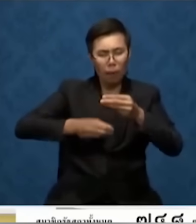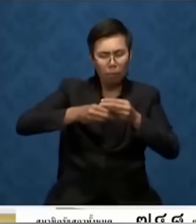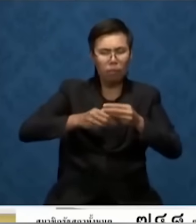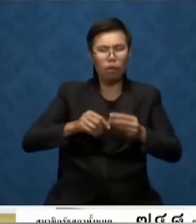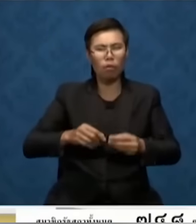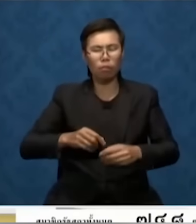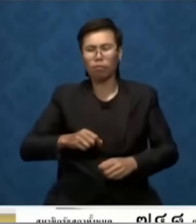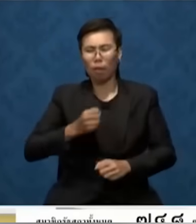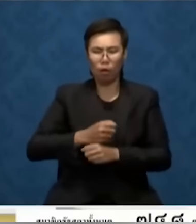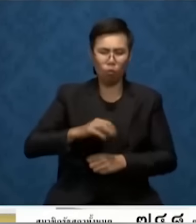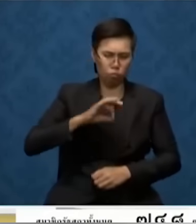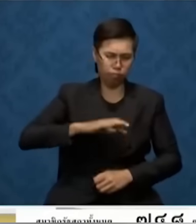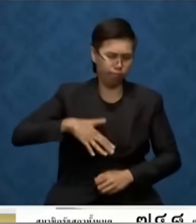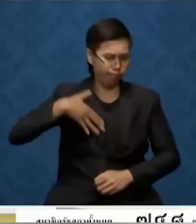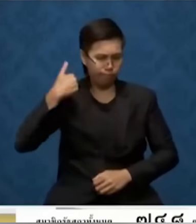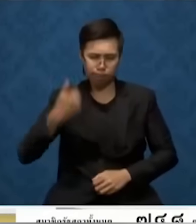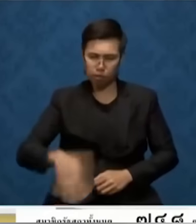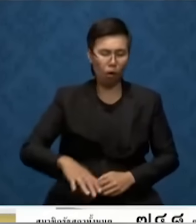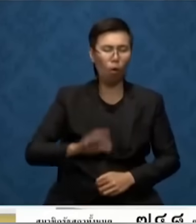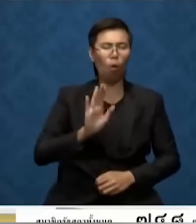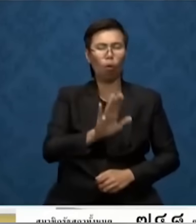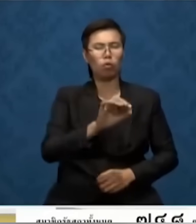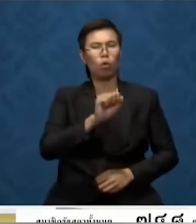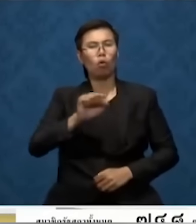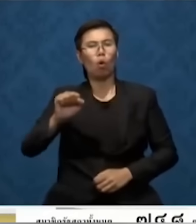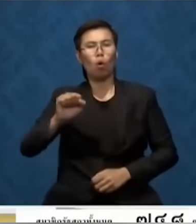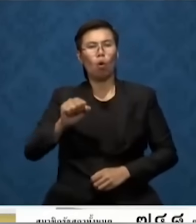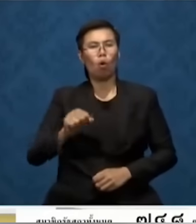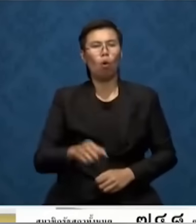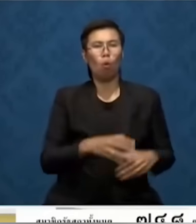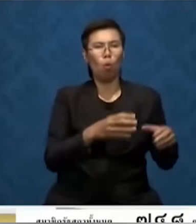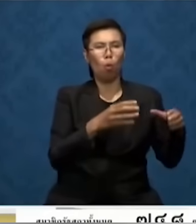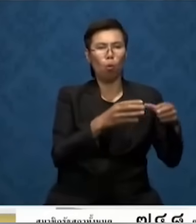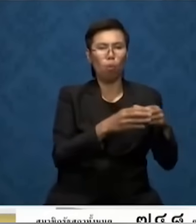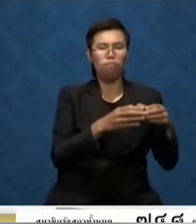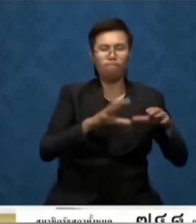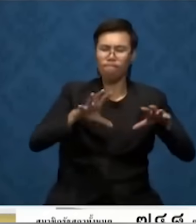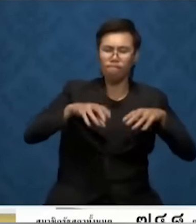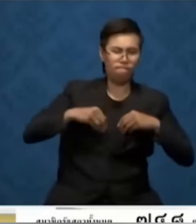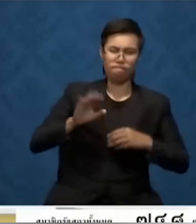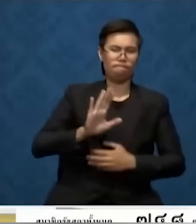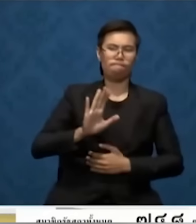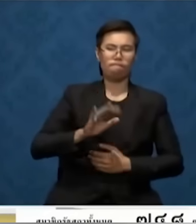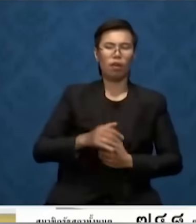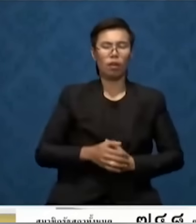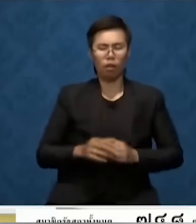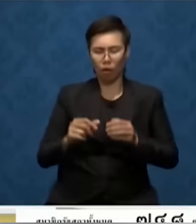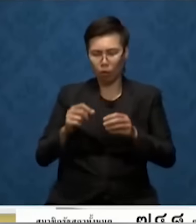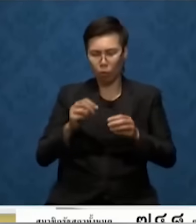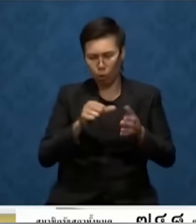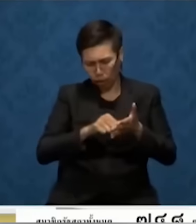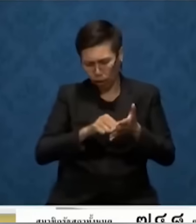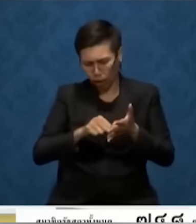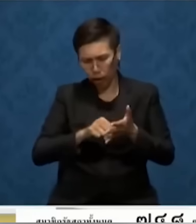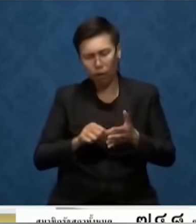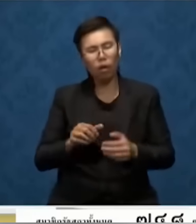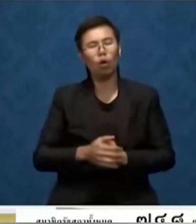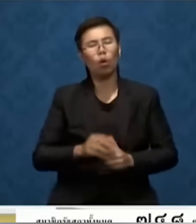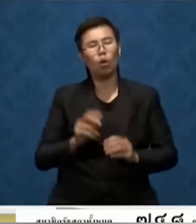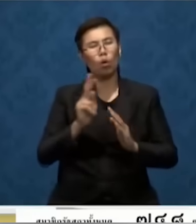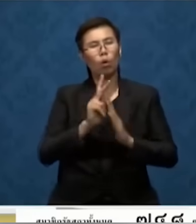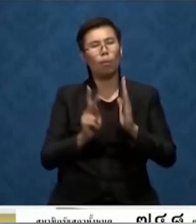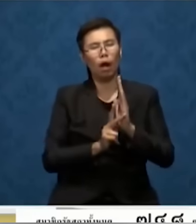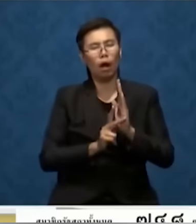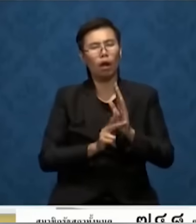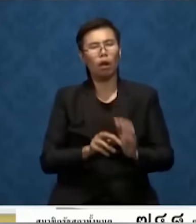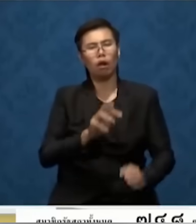ไม่สบายใจของเพื่อนสมาชิกสภาผู้แทนราษฎรฝั่งที่ไม่เห็นด้วยกับการแก้ไขประมวลกฎหมายอาญาม